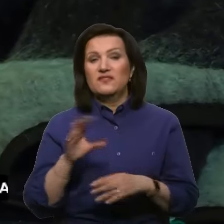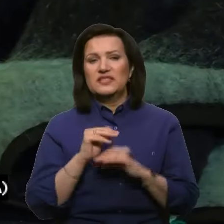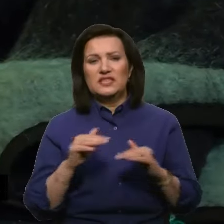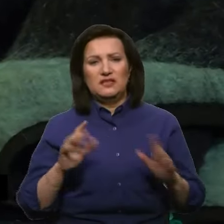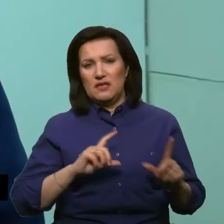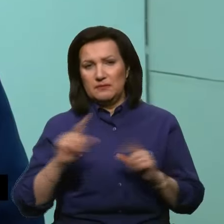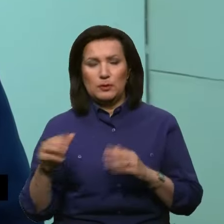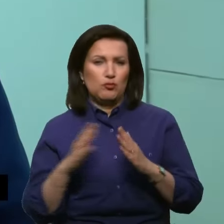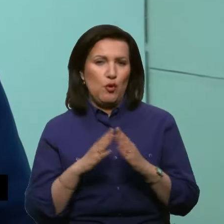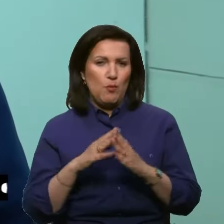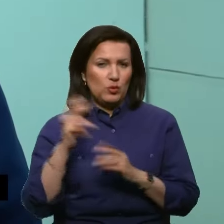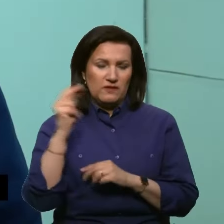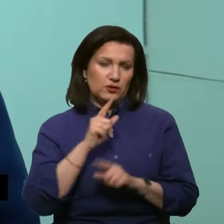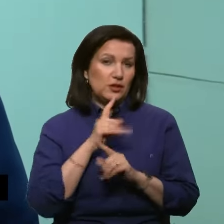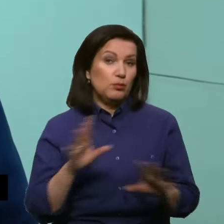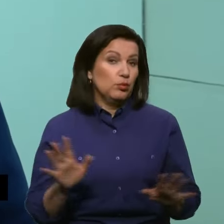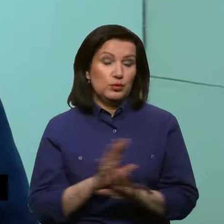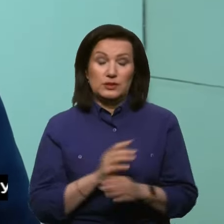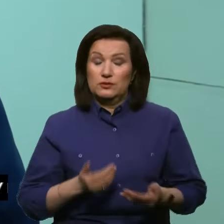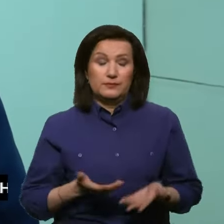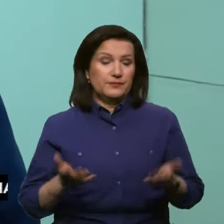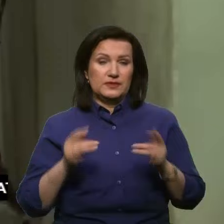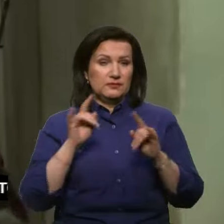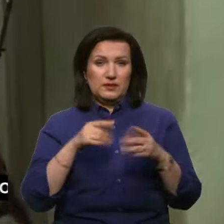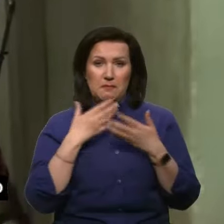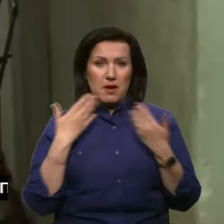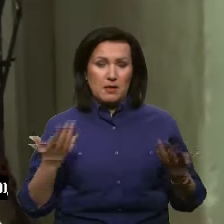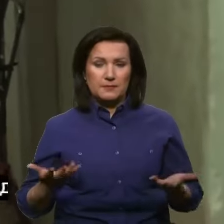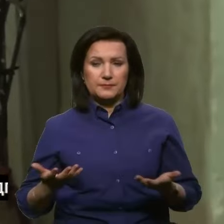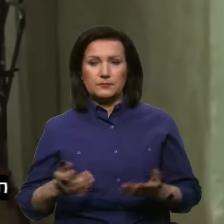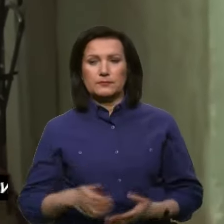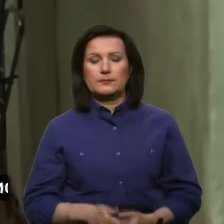додому. Буде навчання, не буде не жити, шибки немає.